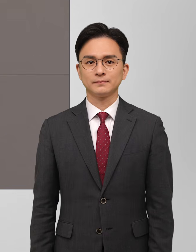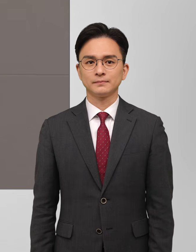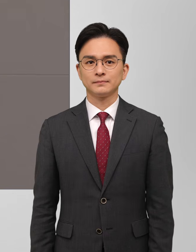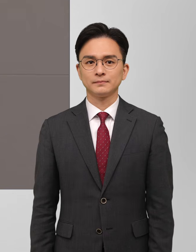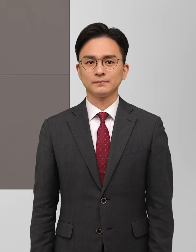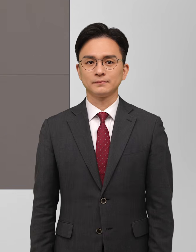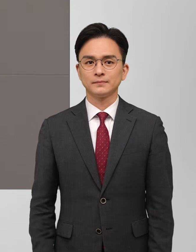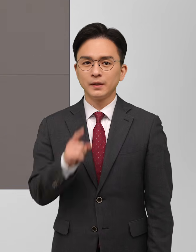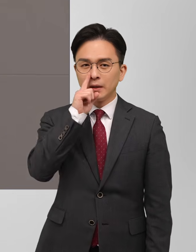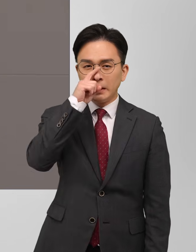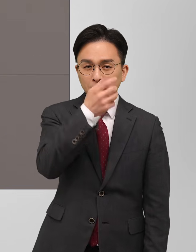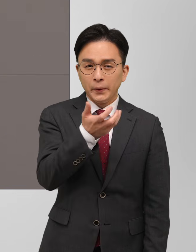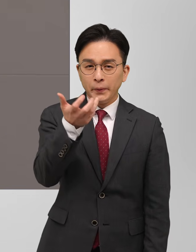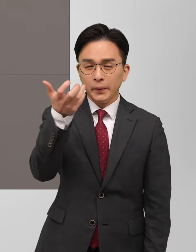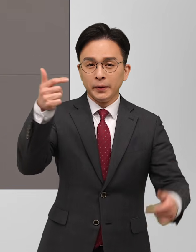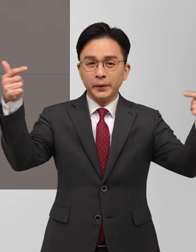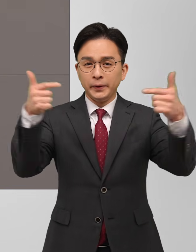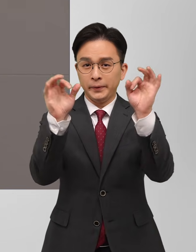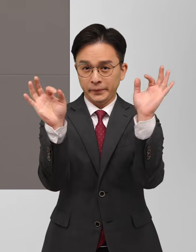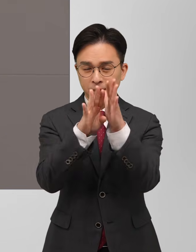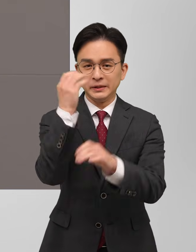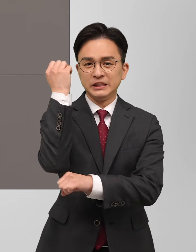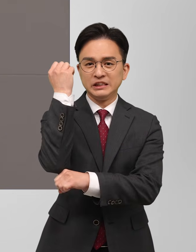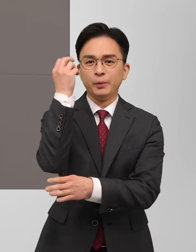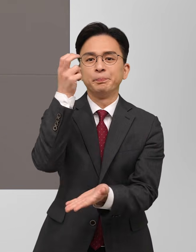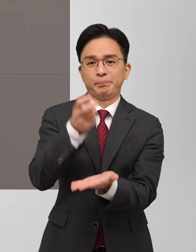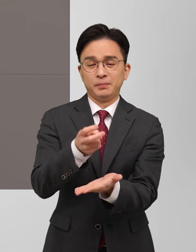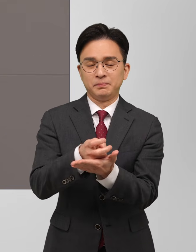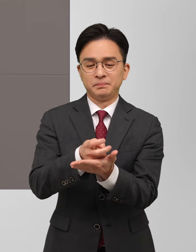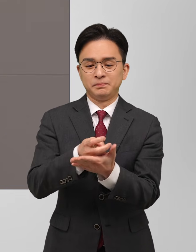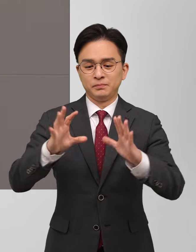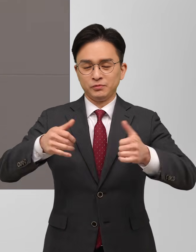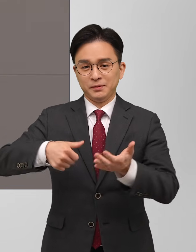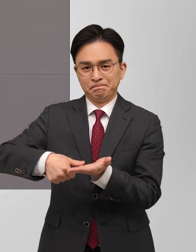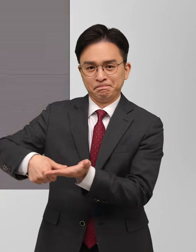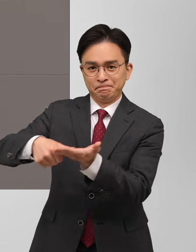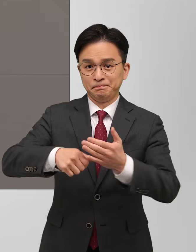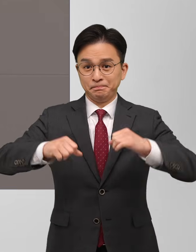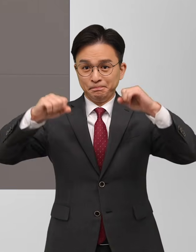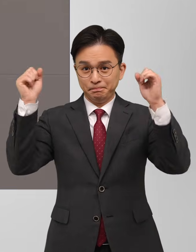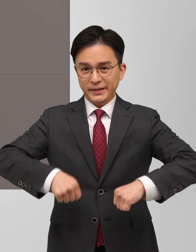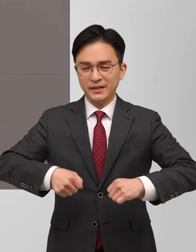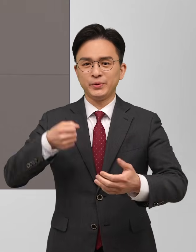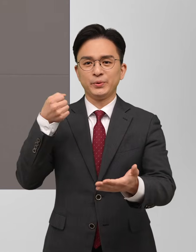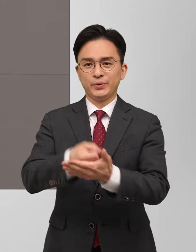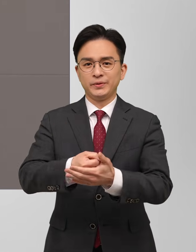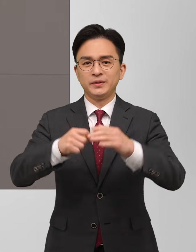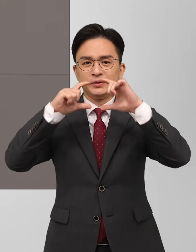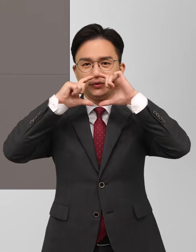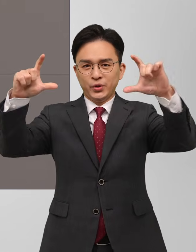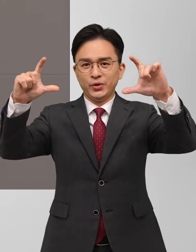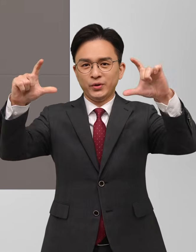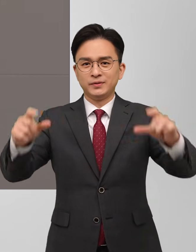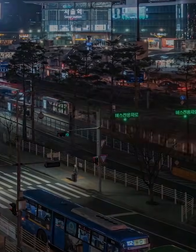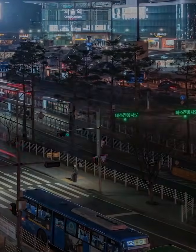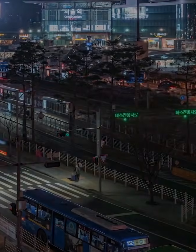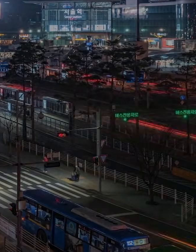탄소 중립, 녹색 성장 기본 법안 개안은 가결되었음을 선포합니다.